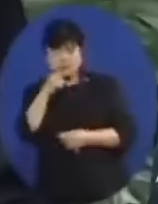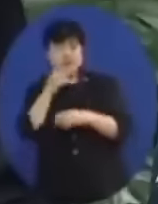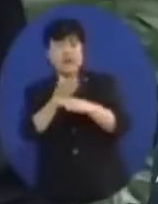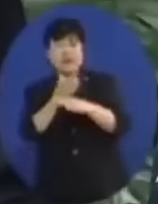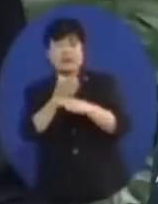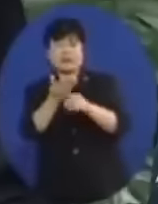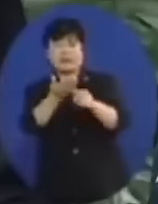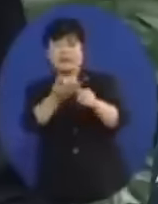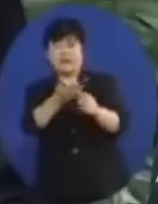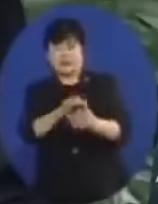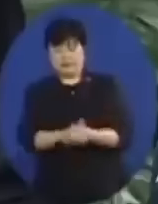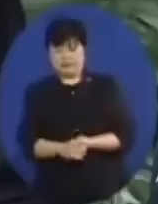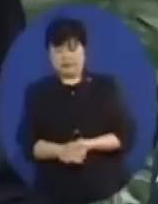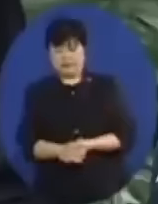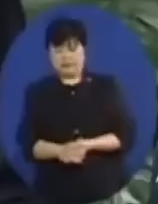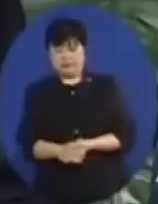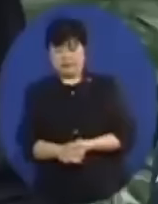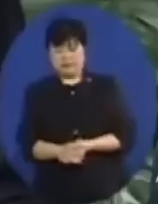놈들에게